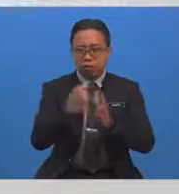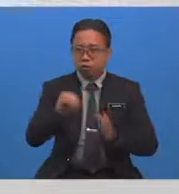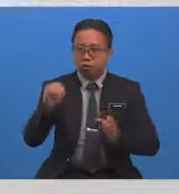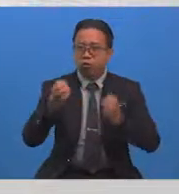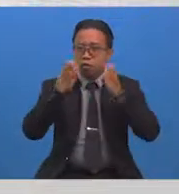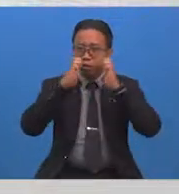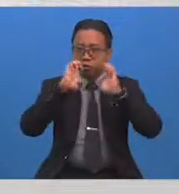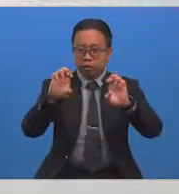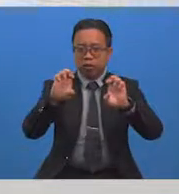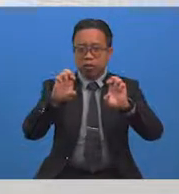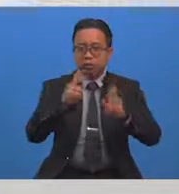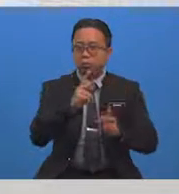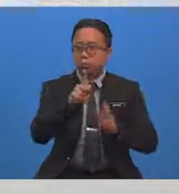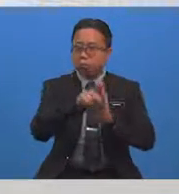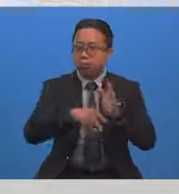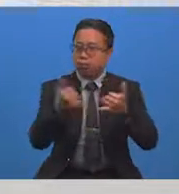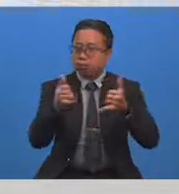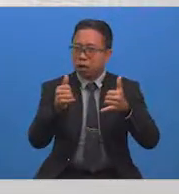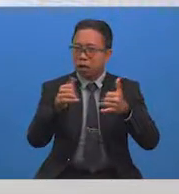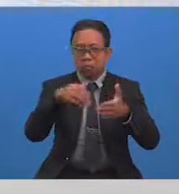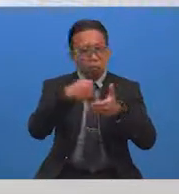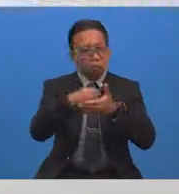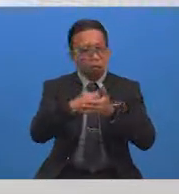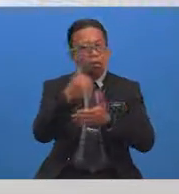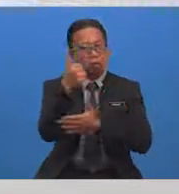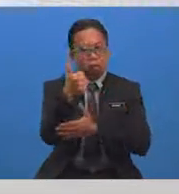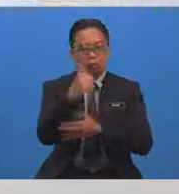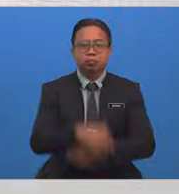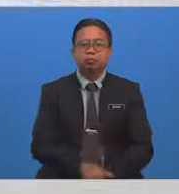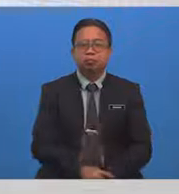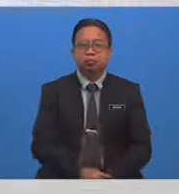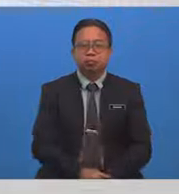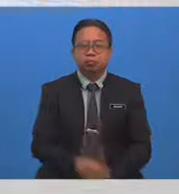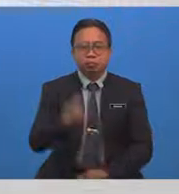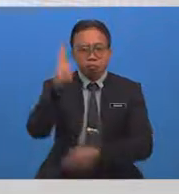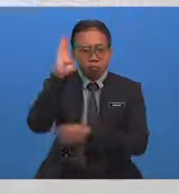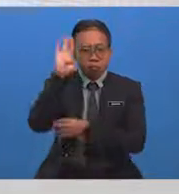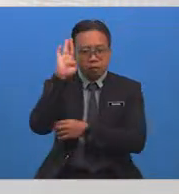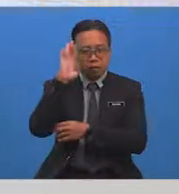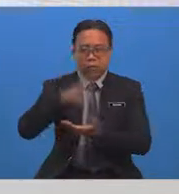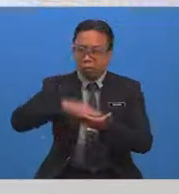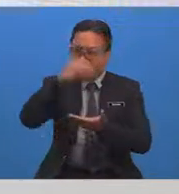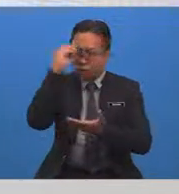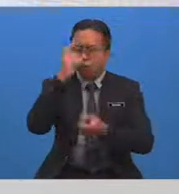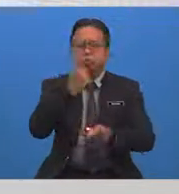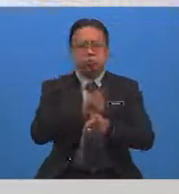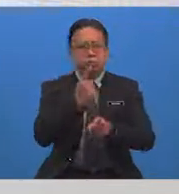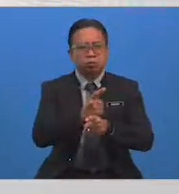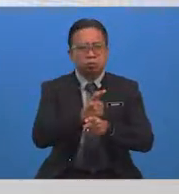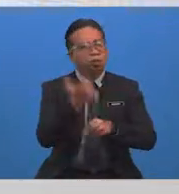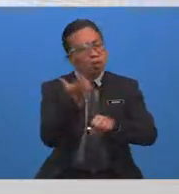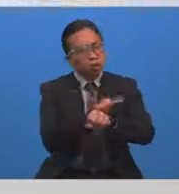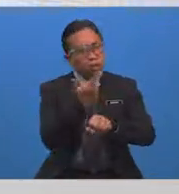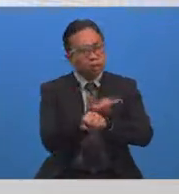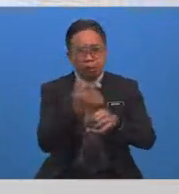pemain MU lupa terbaik Brandon belajar bersungguh-sungguh dan berlatih